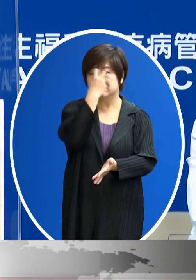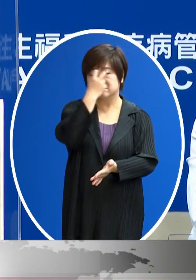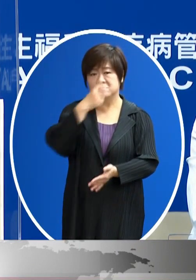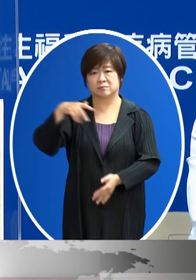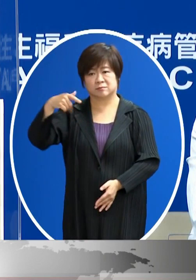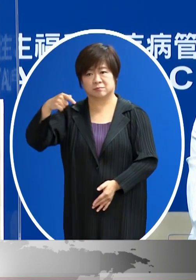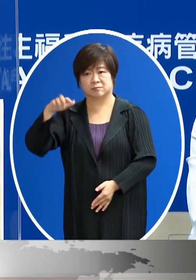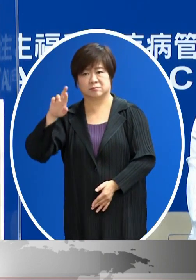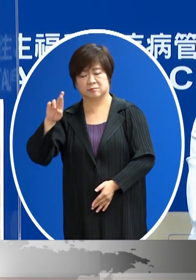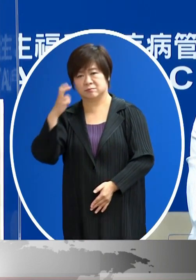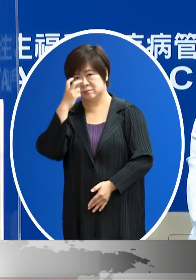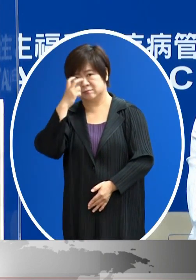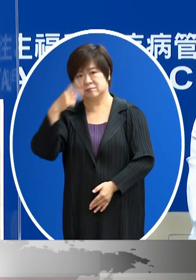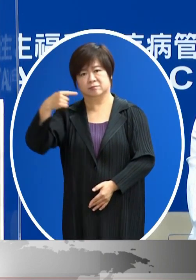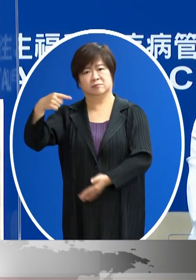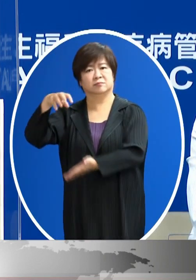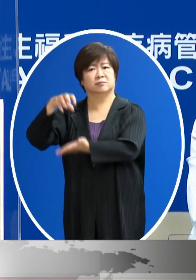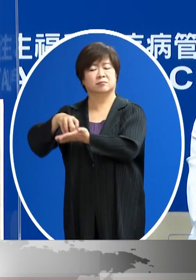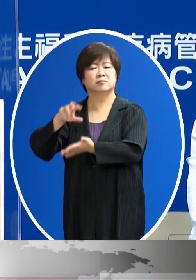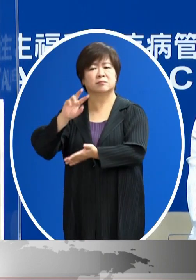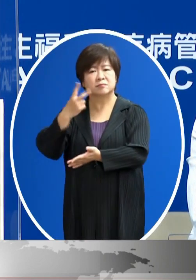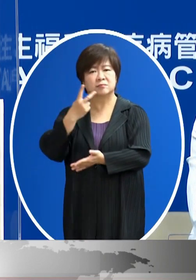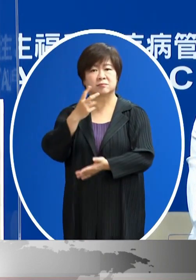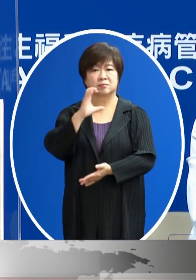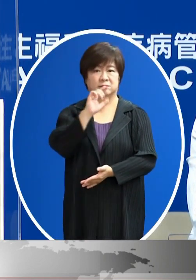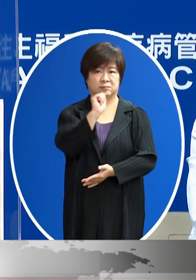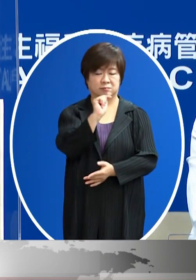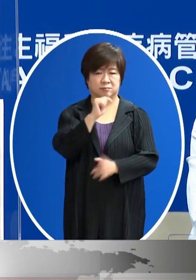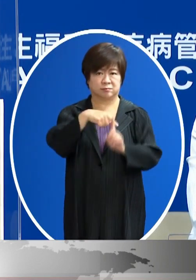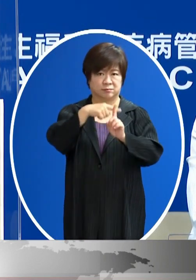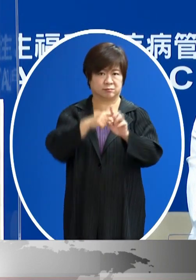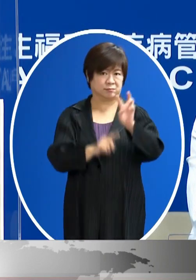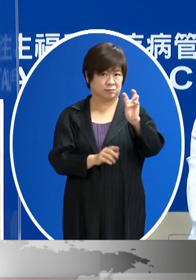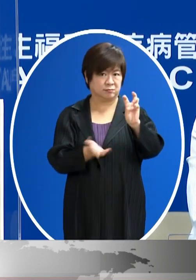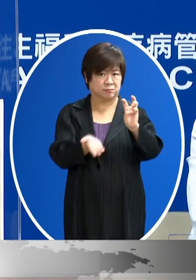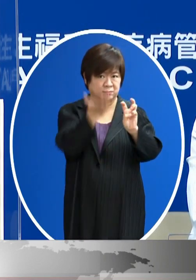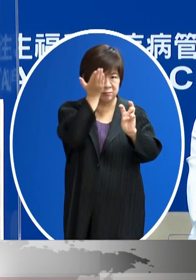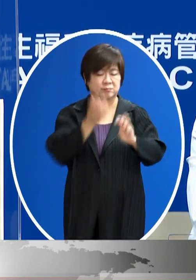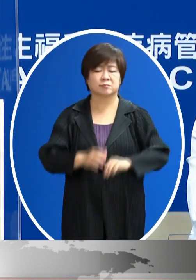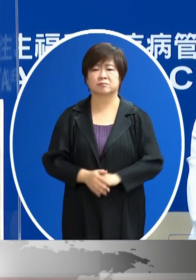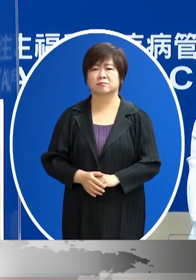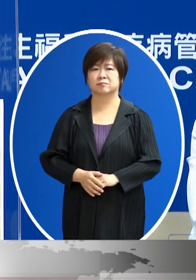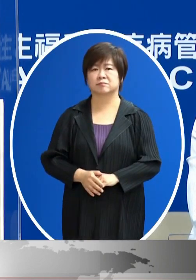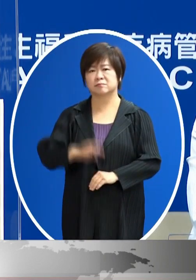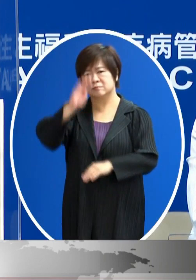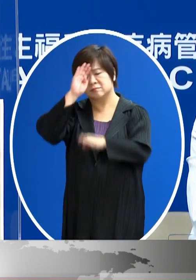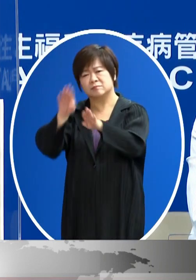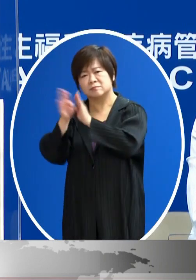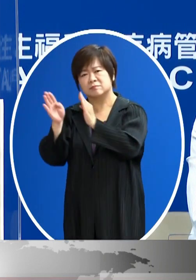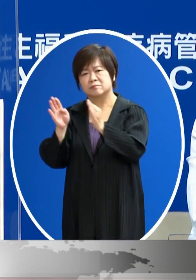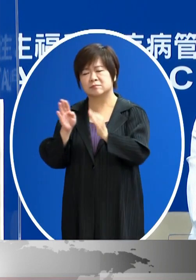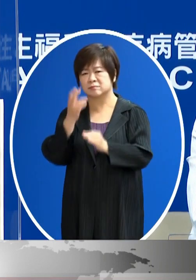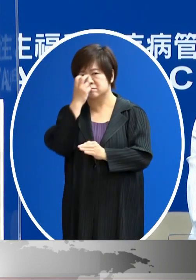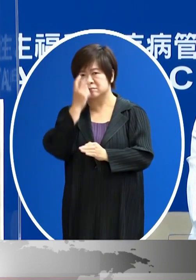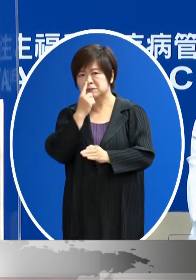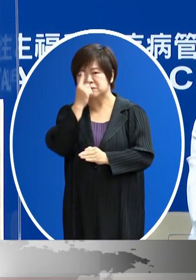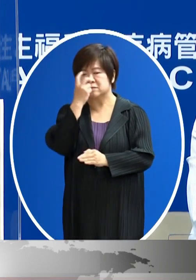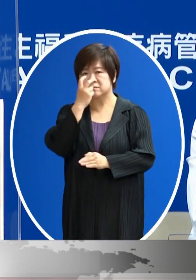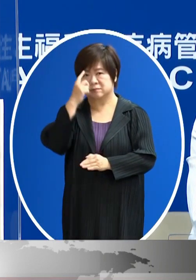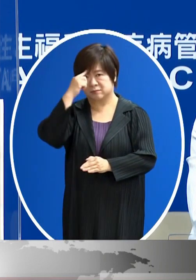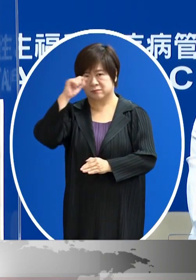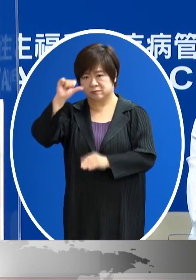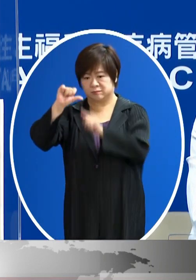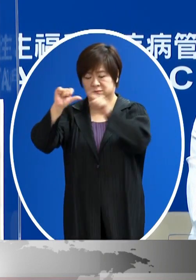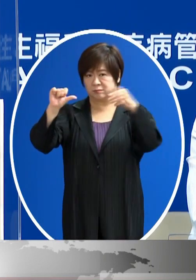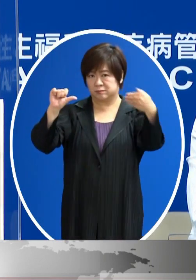PCR 阴性或 CT 值大于等于30. To be released from isolation on the 4th day since developing symptoms or